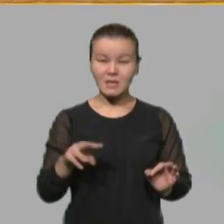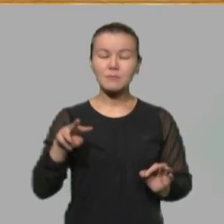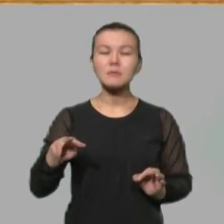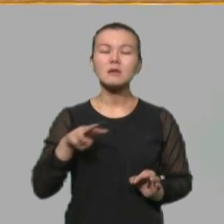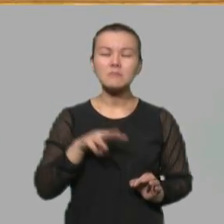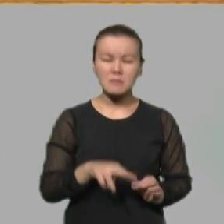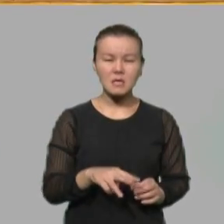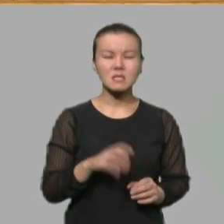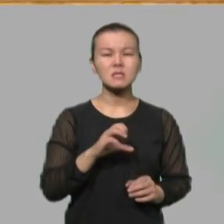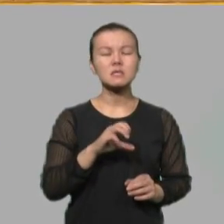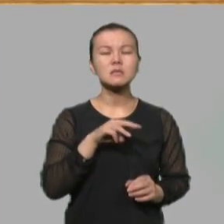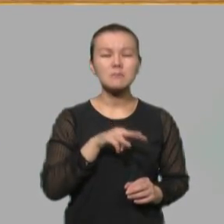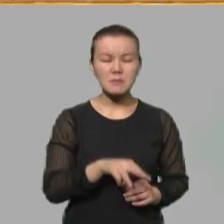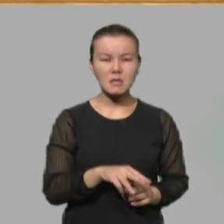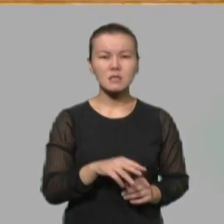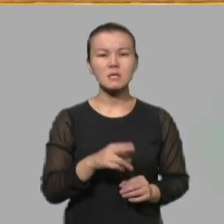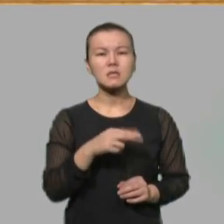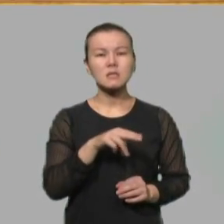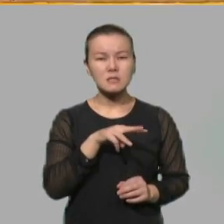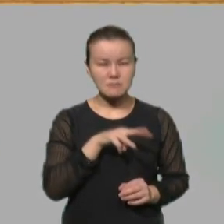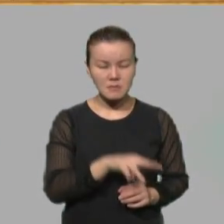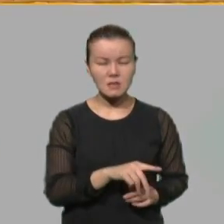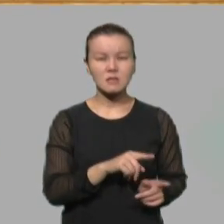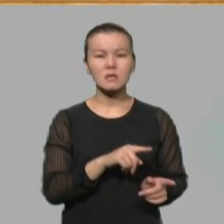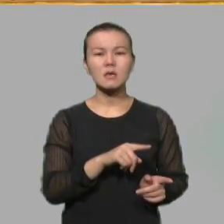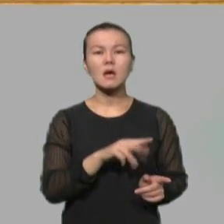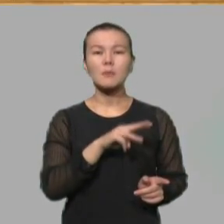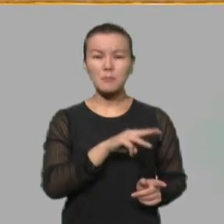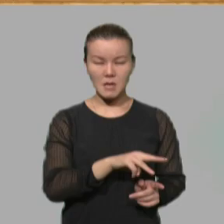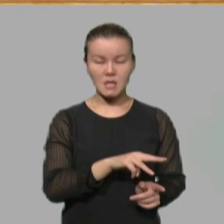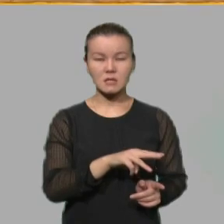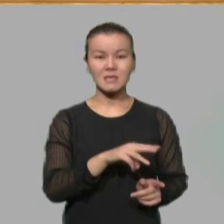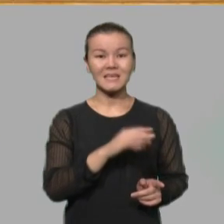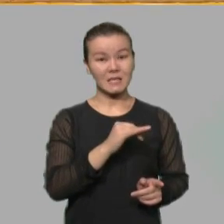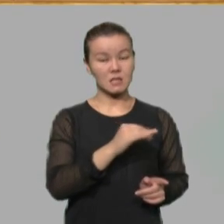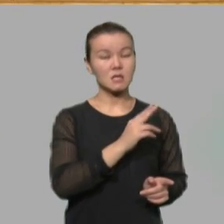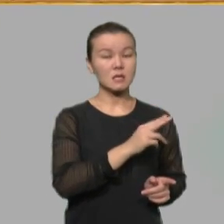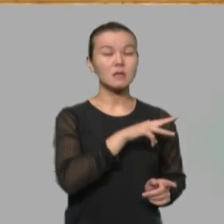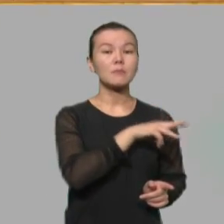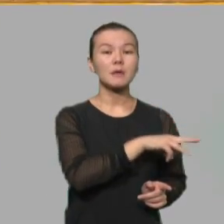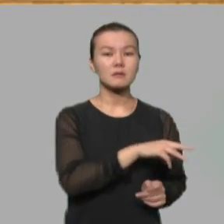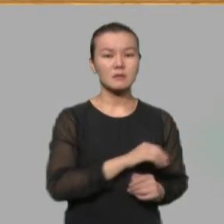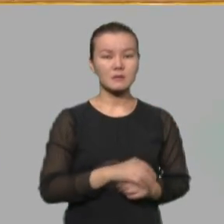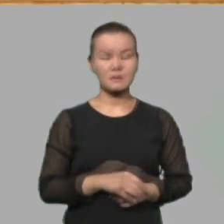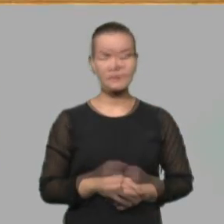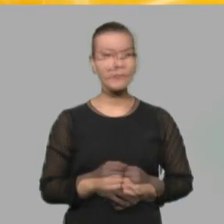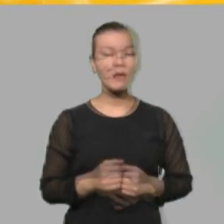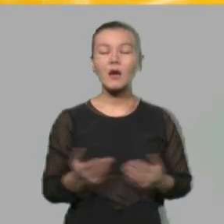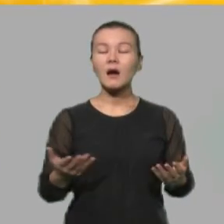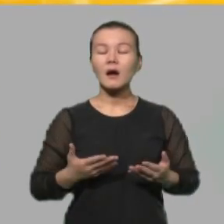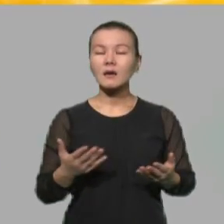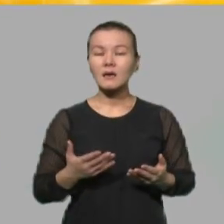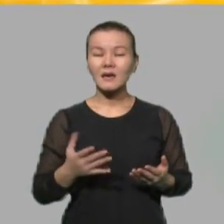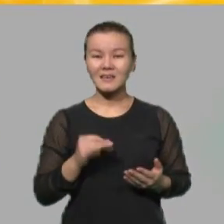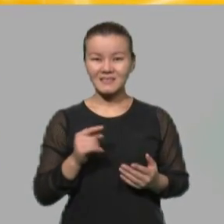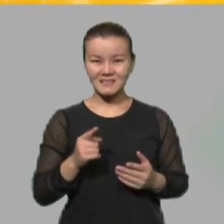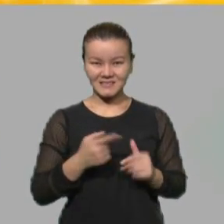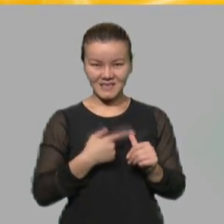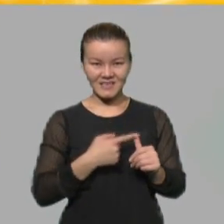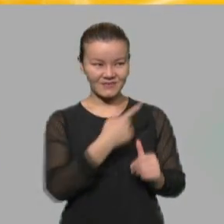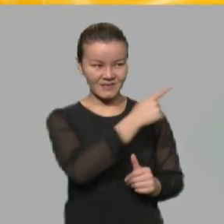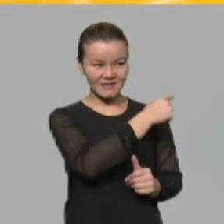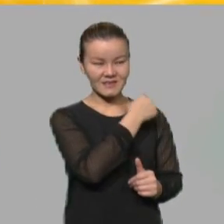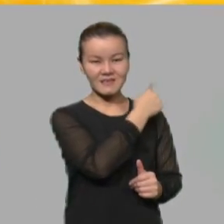Правильно, в миллиметрах, сантиметрах, дециметрах, метрах, километрах. А какая